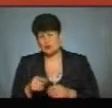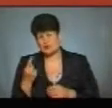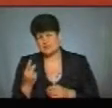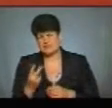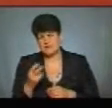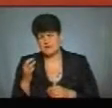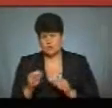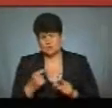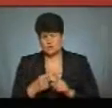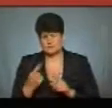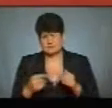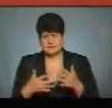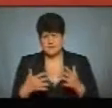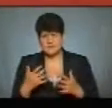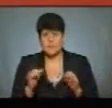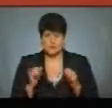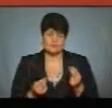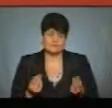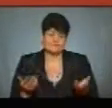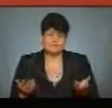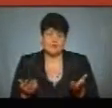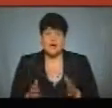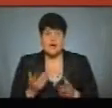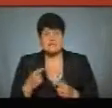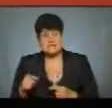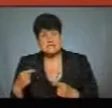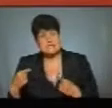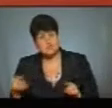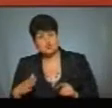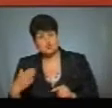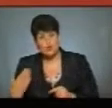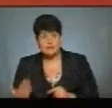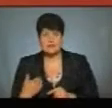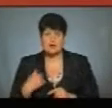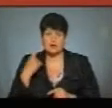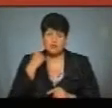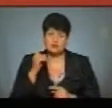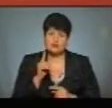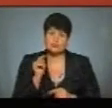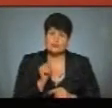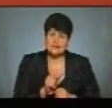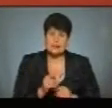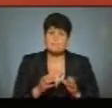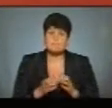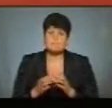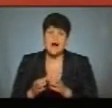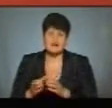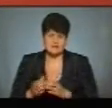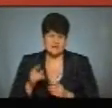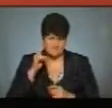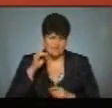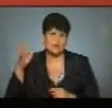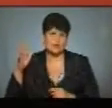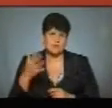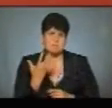про 1-2%, плюс чи мінус, так? Тобто вони можуть ще зіграти. З іншої сторони, я думаю, що в таких вже партіях, які